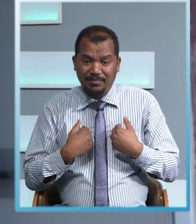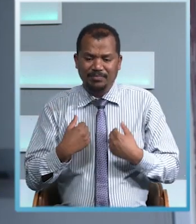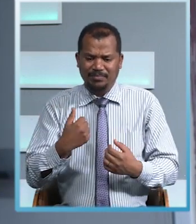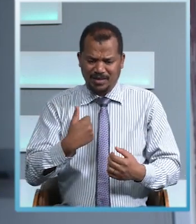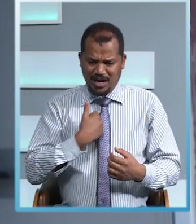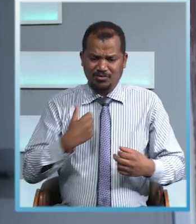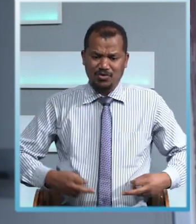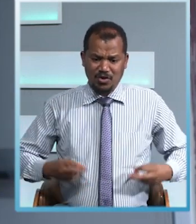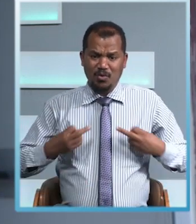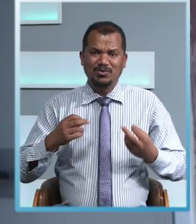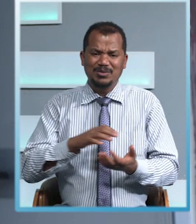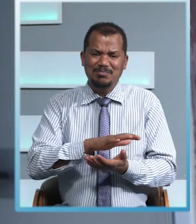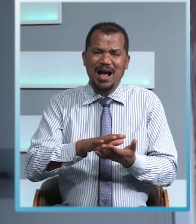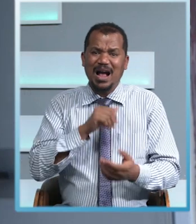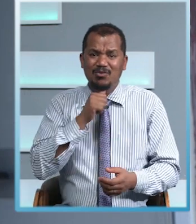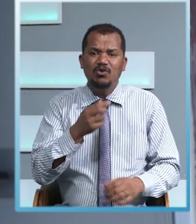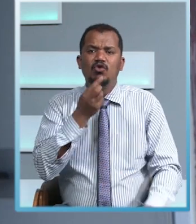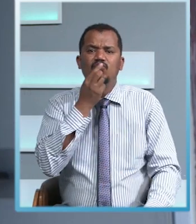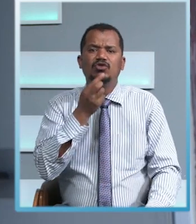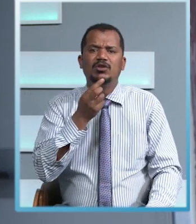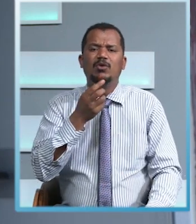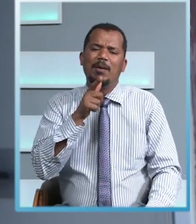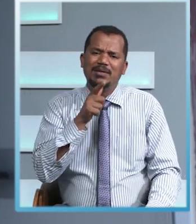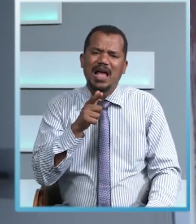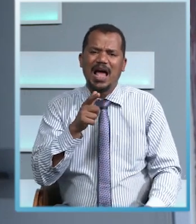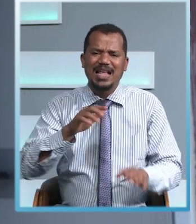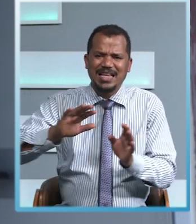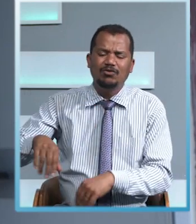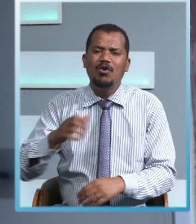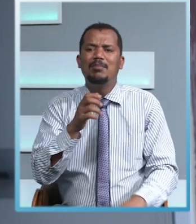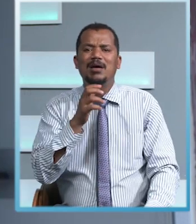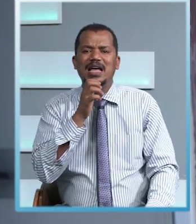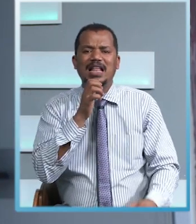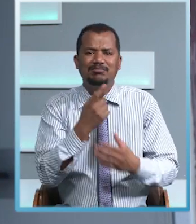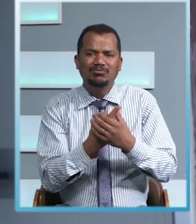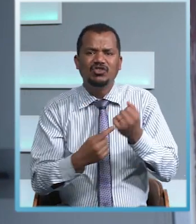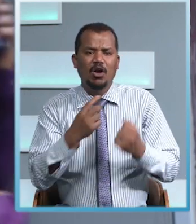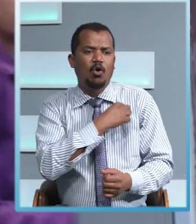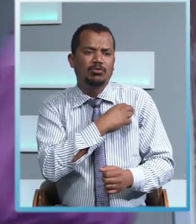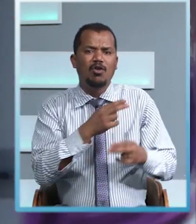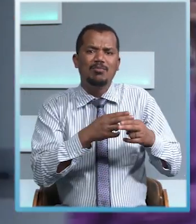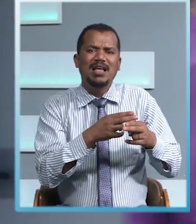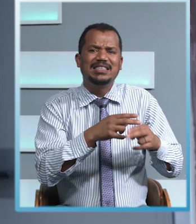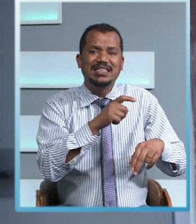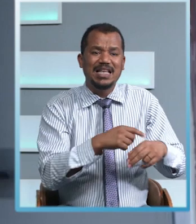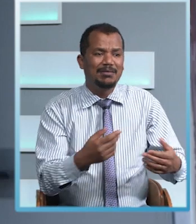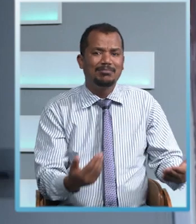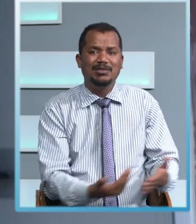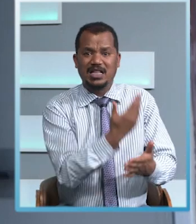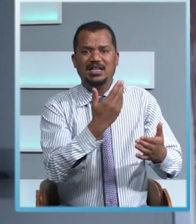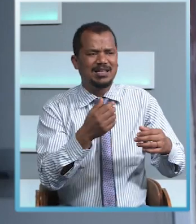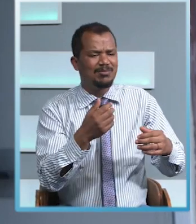ካለና ራስን ህይወቱን የማያቃውስበት ከሆነ ቁርስ የሚባለው ወይ ምሳ የሚባለው ቀርቶ በራስ ብቻ ሆስፒታሉ ባጭር ጊዜ